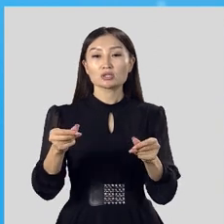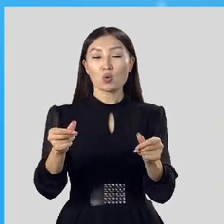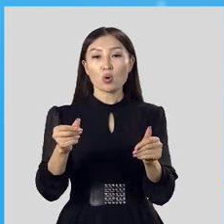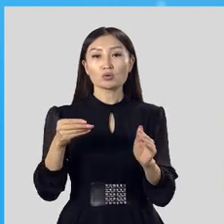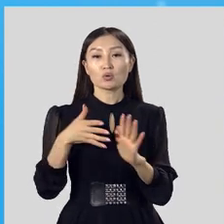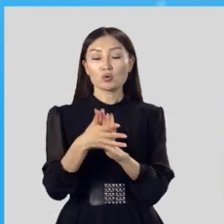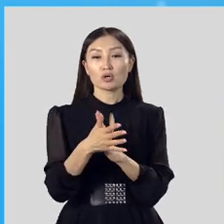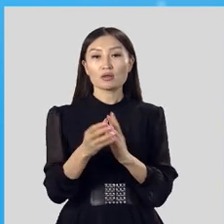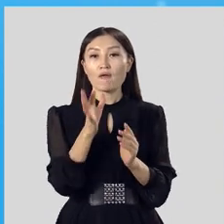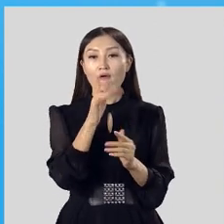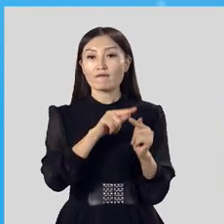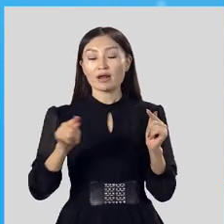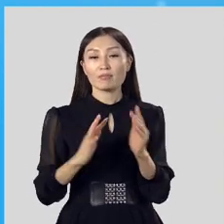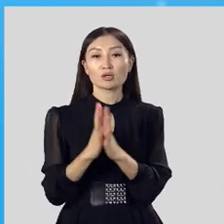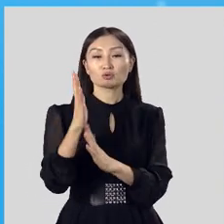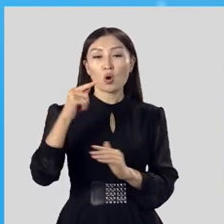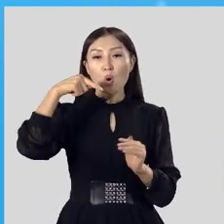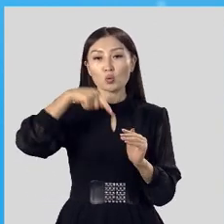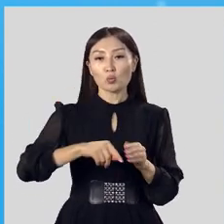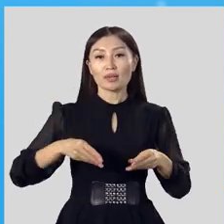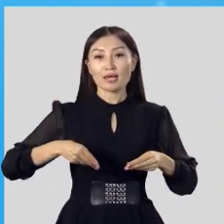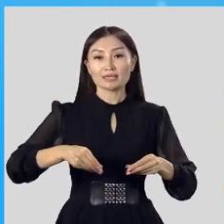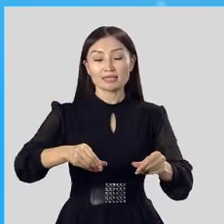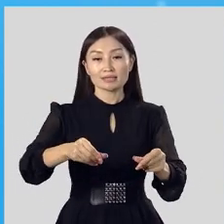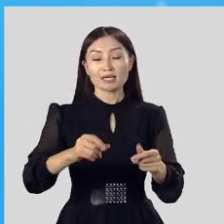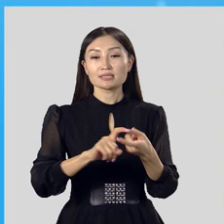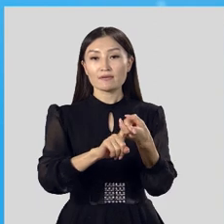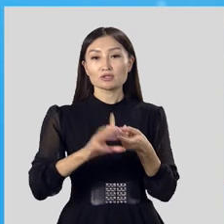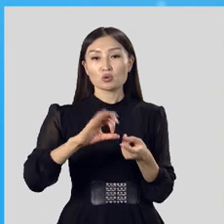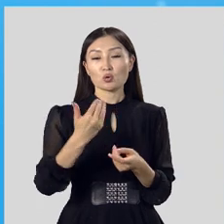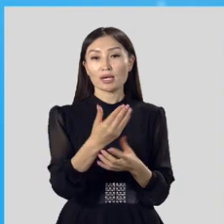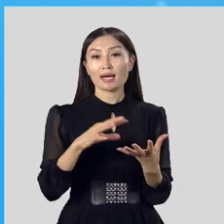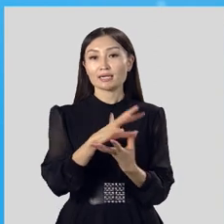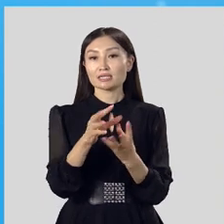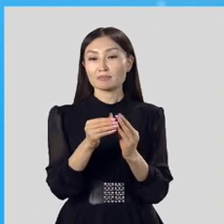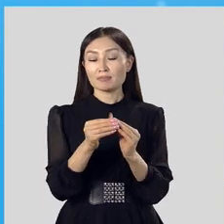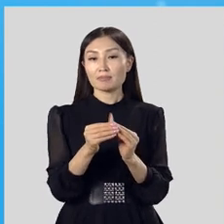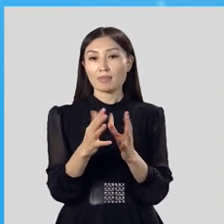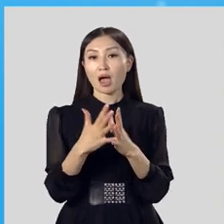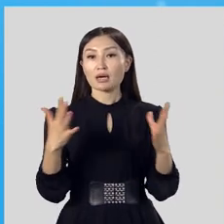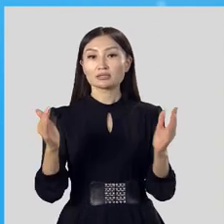роста. Глубина заделки семян зависит от их размера и